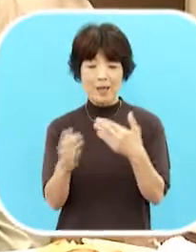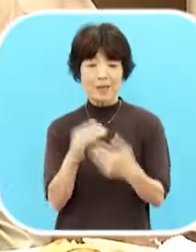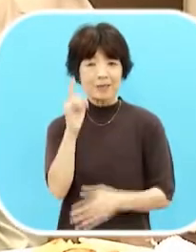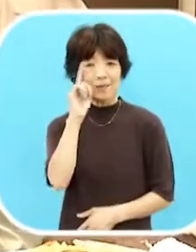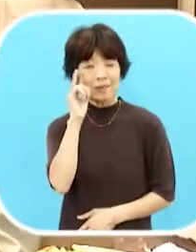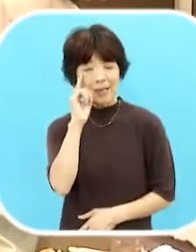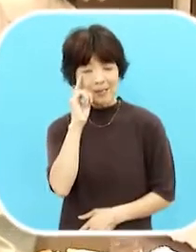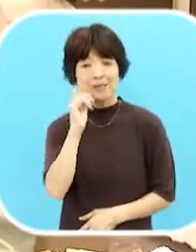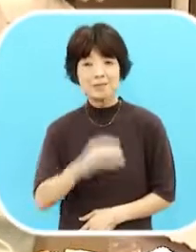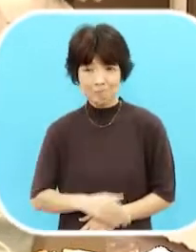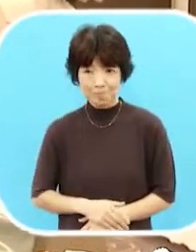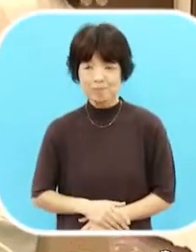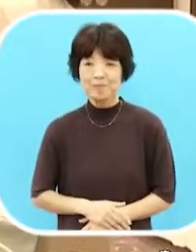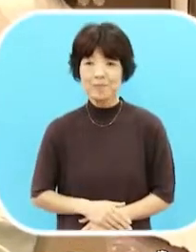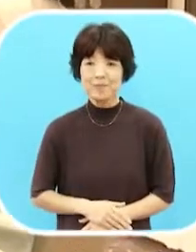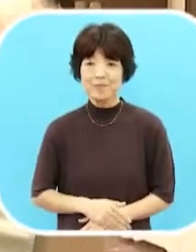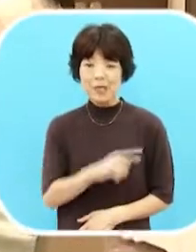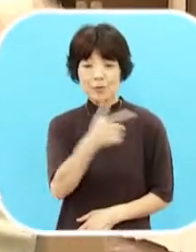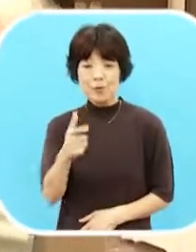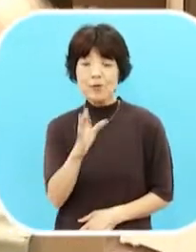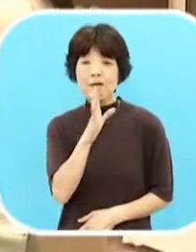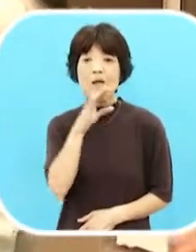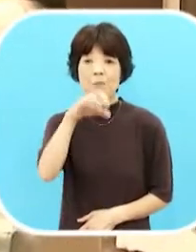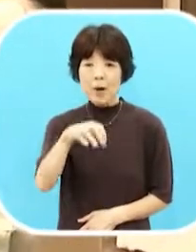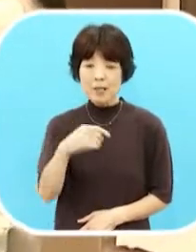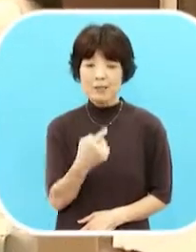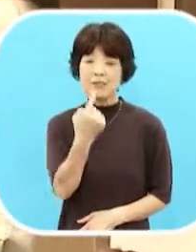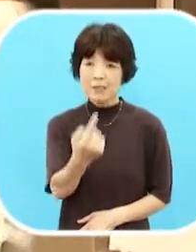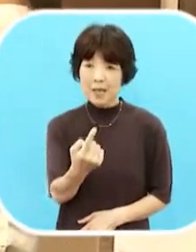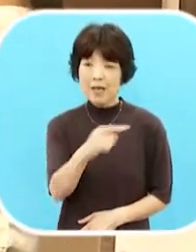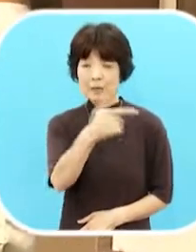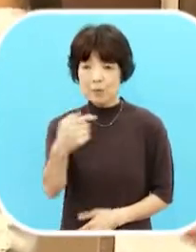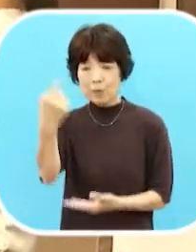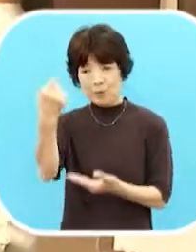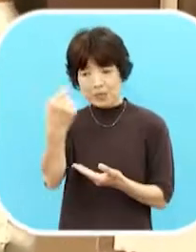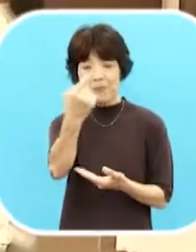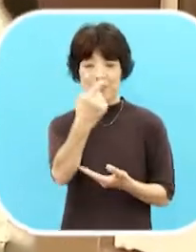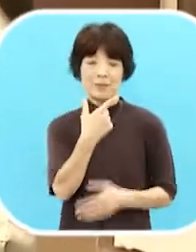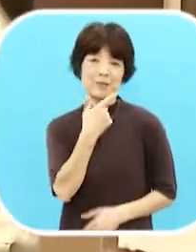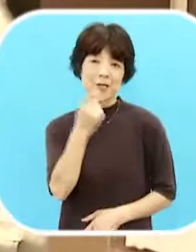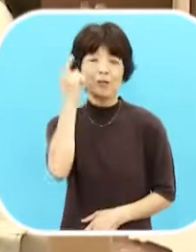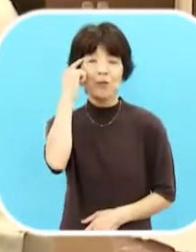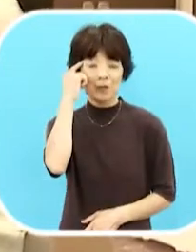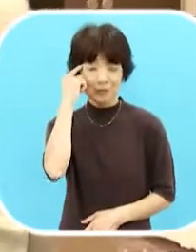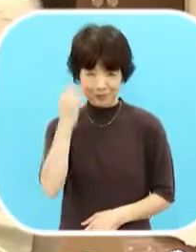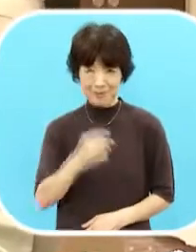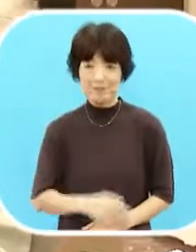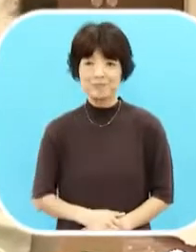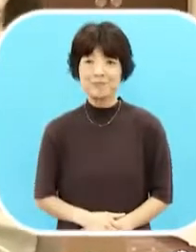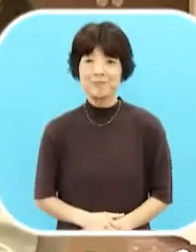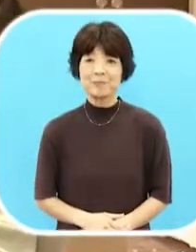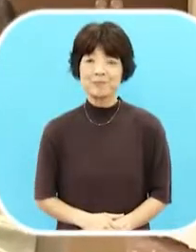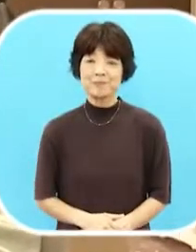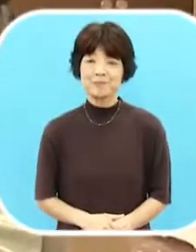経験してみたいというか、いろんな現場についていろんなことを学びたいと思ってます